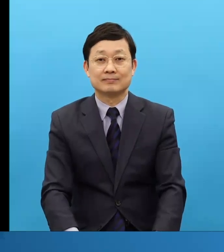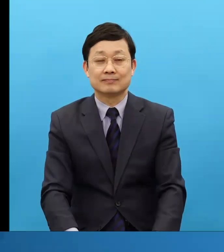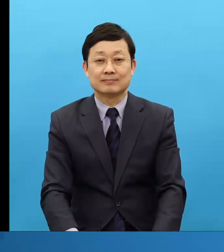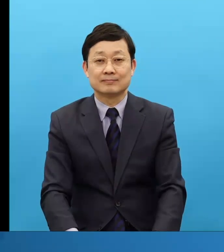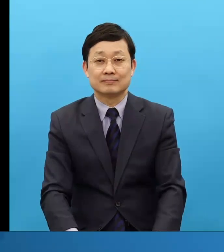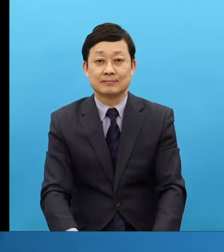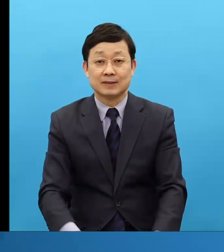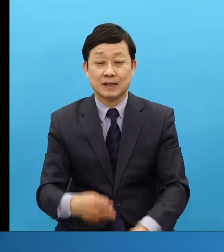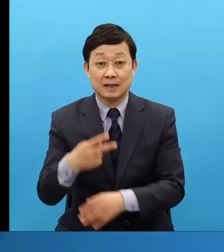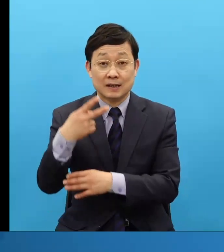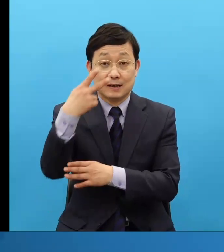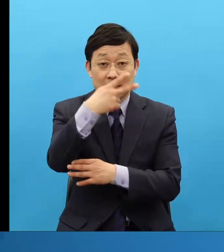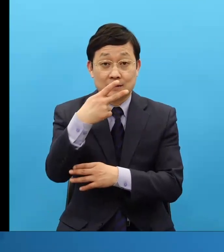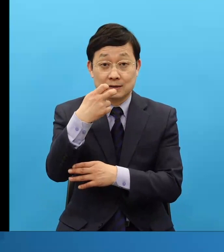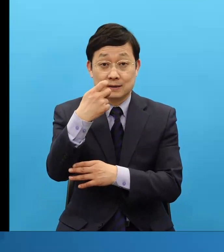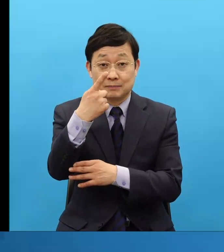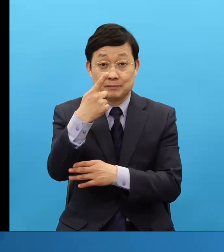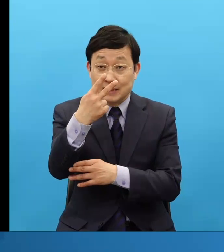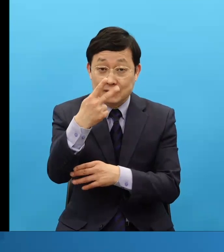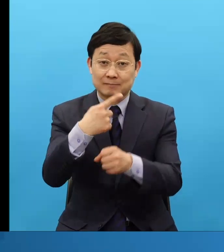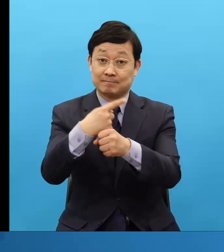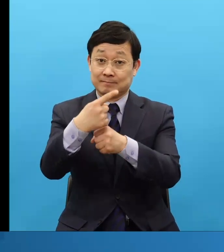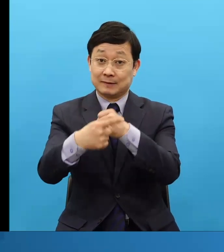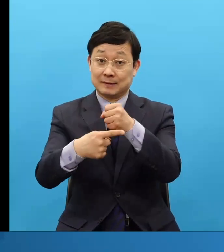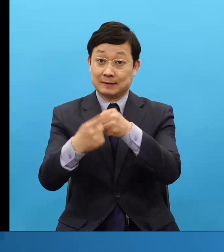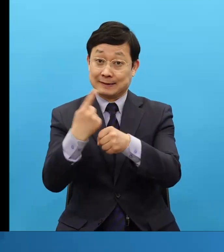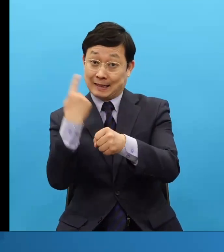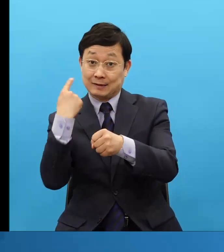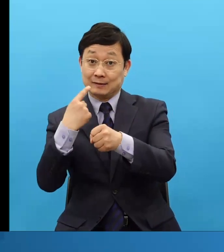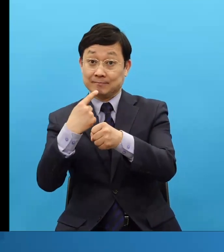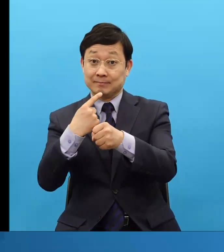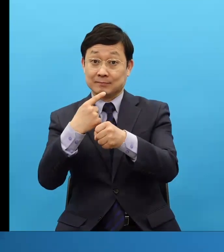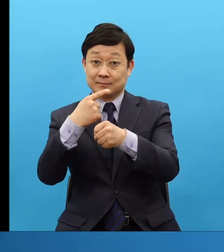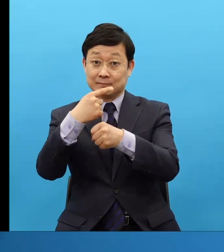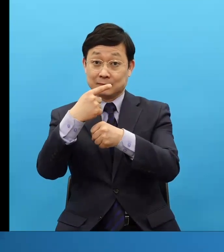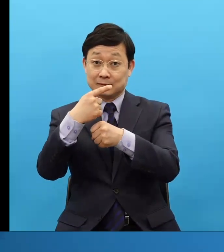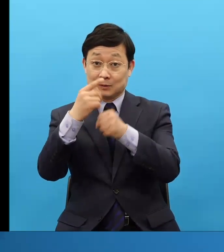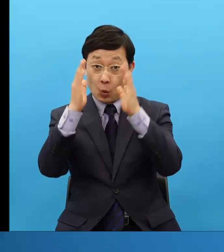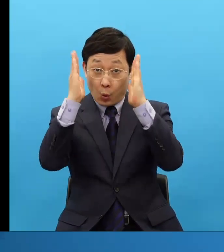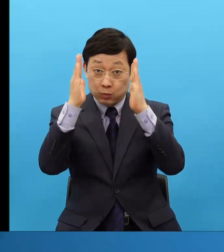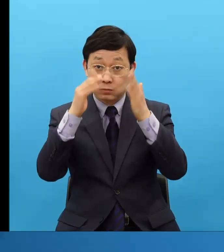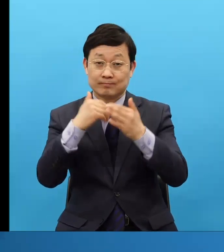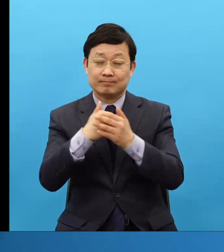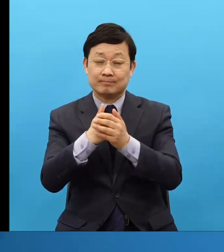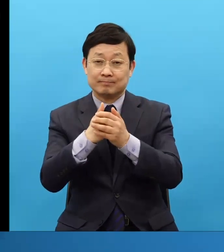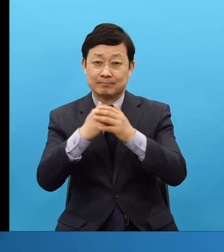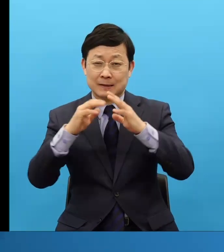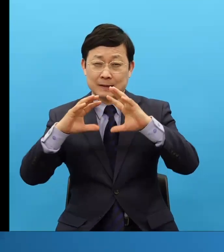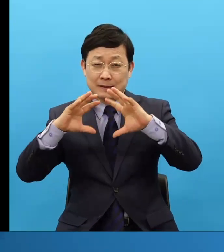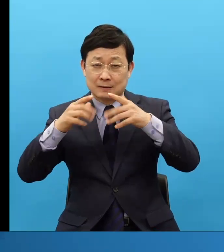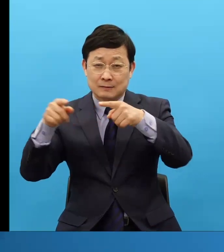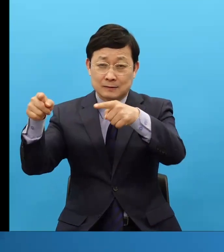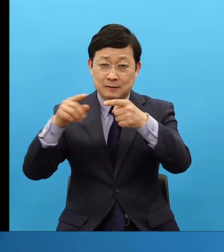2022년 가을 학기는 국내와 해외 포함해서 406개 교회